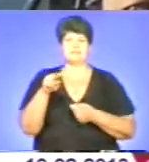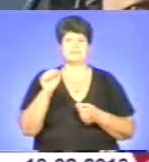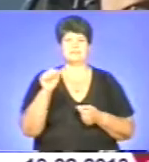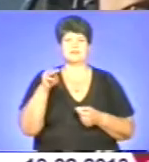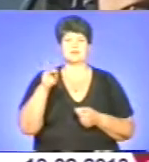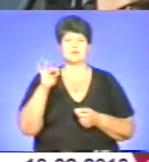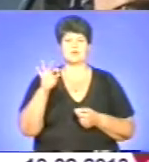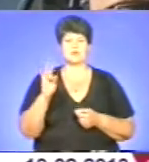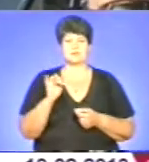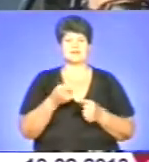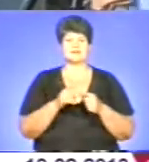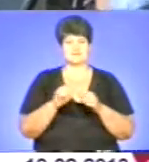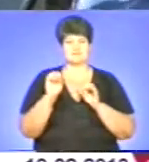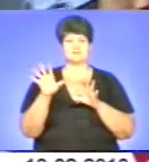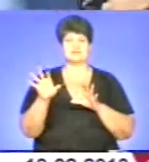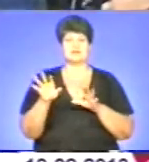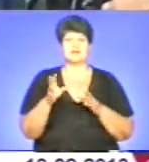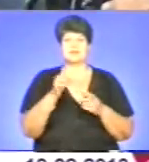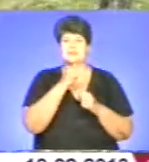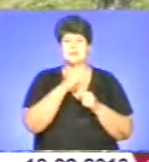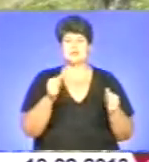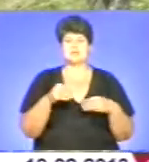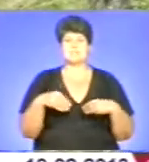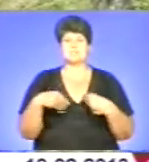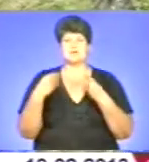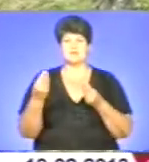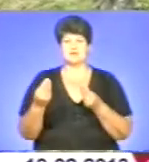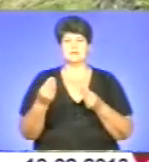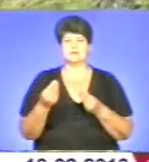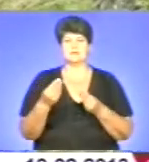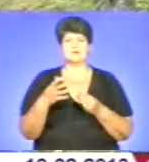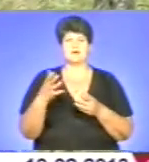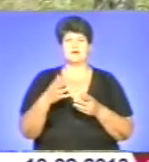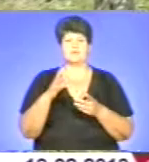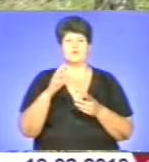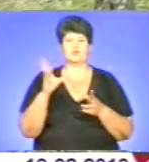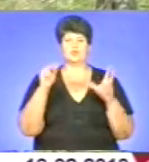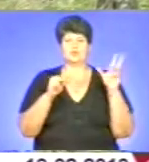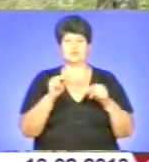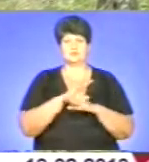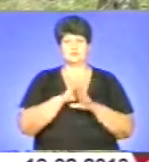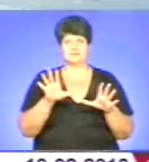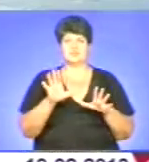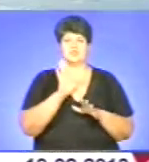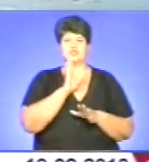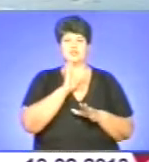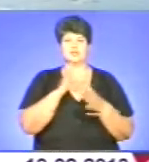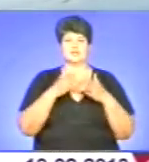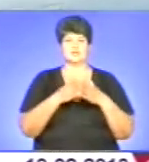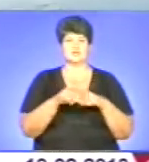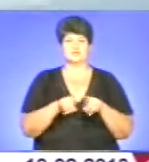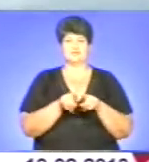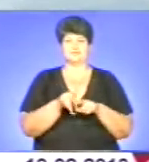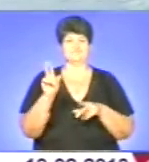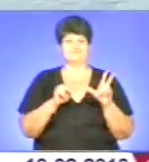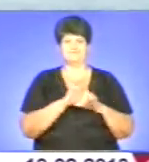що так і трофеї від даси не можна передавати здобич Із рук в руки бо удача відвернеться жінка на човні теж до невдачі дехто